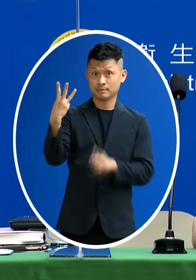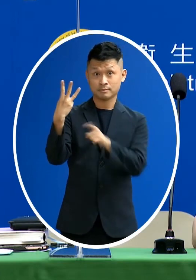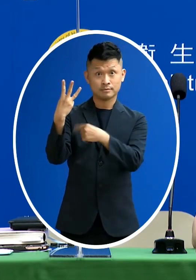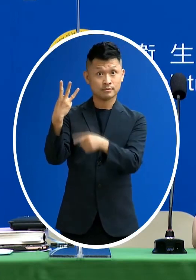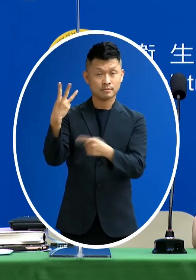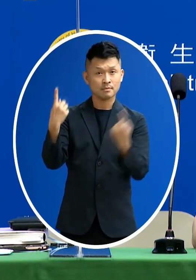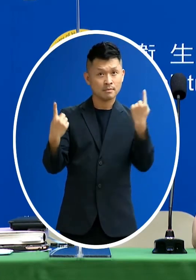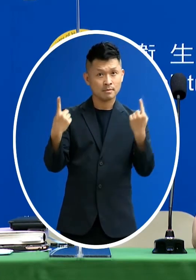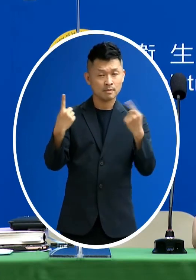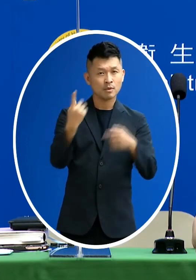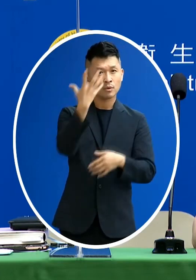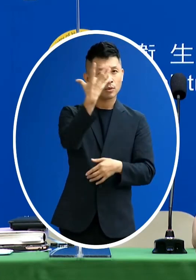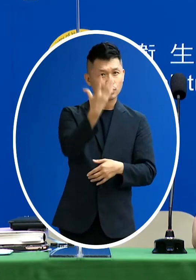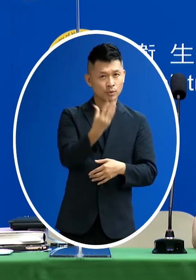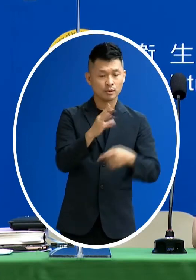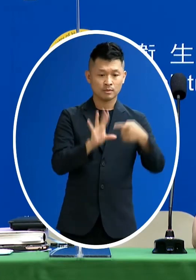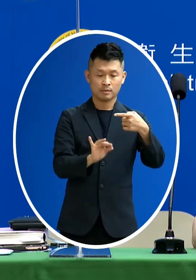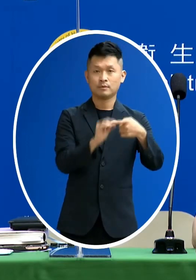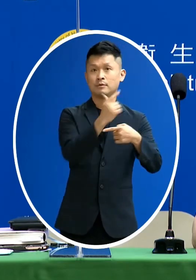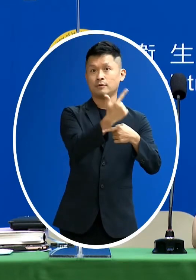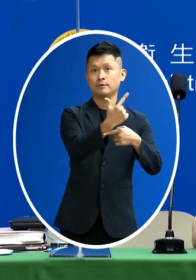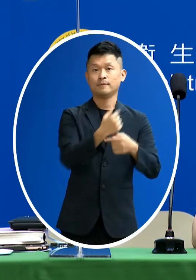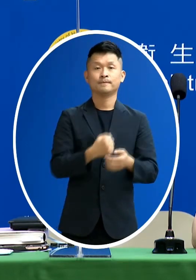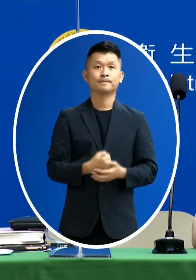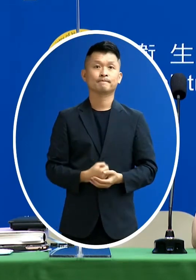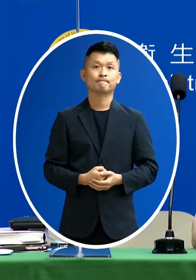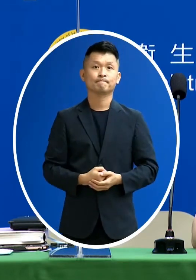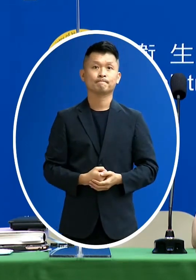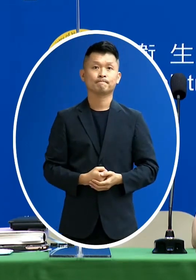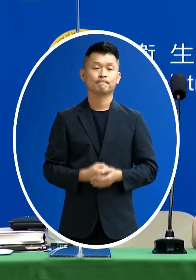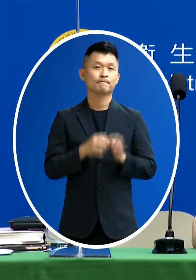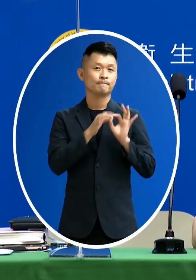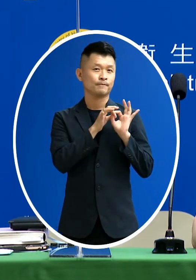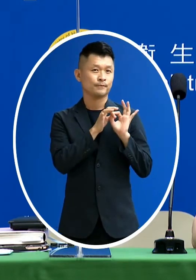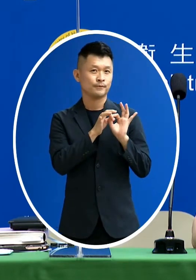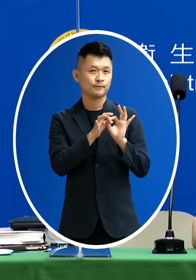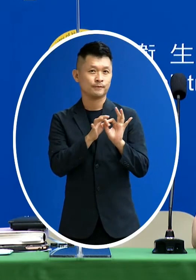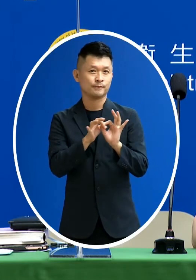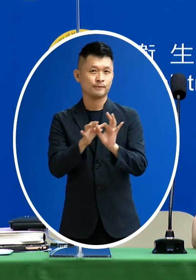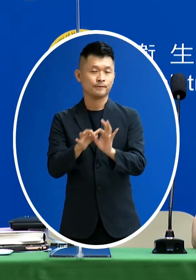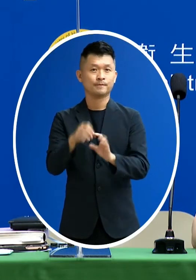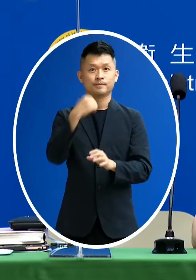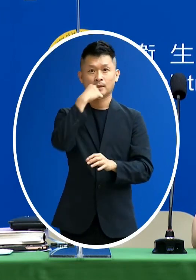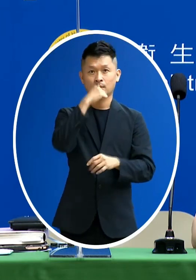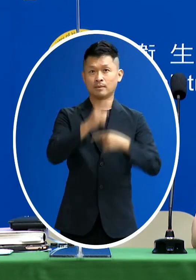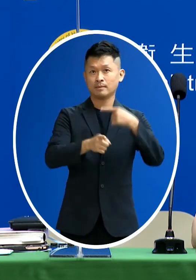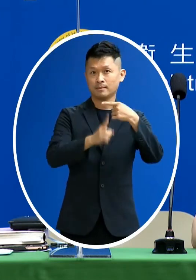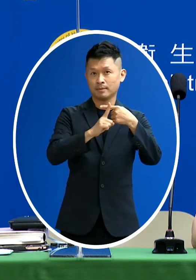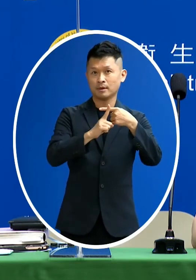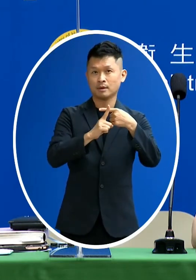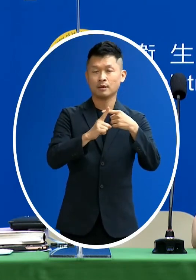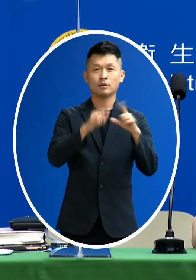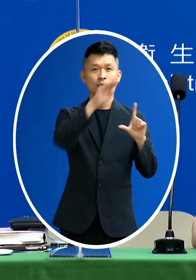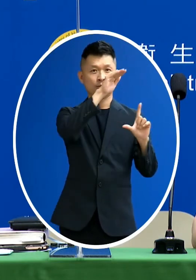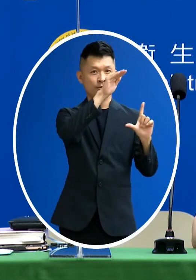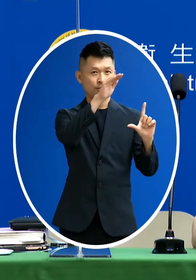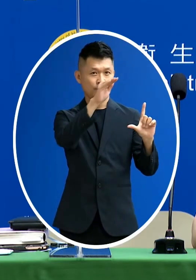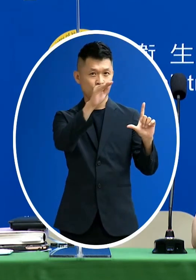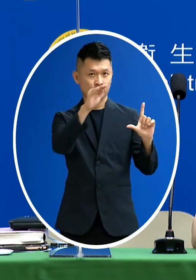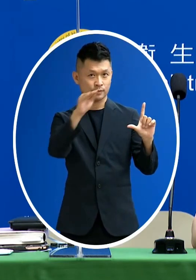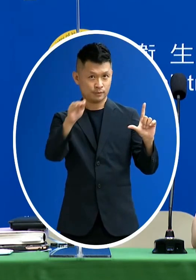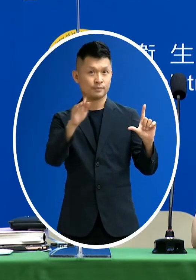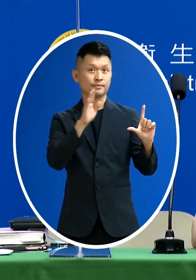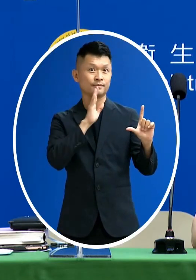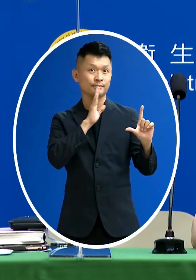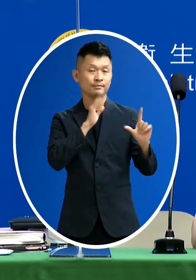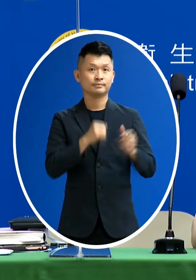的话是降低了6%，那这也是我们持续维持我们国内本土病例持续下降的一个趋